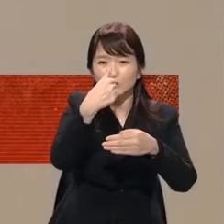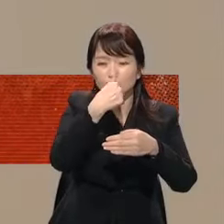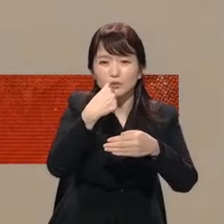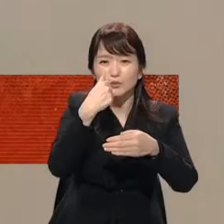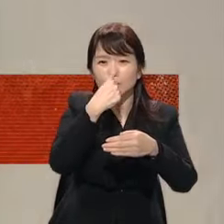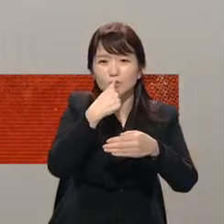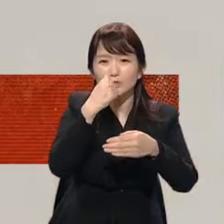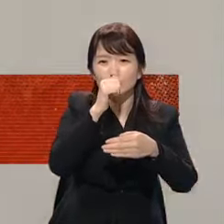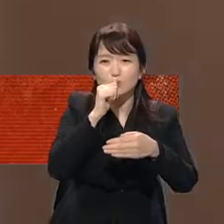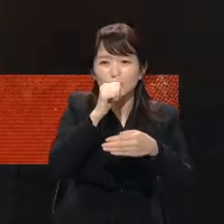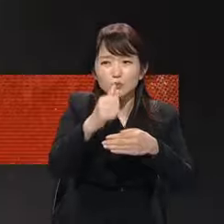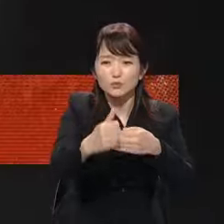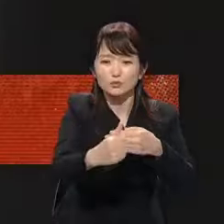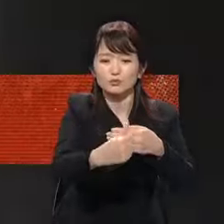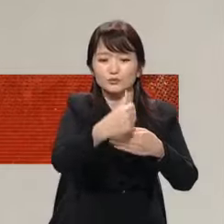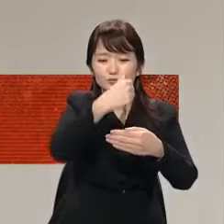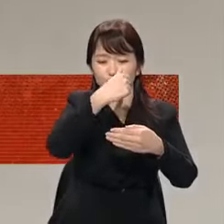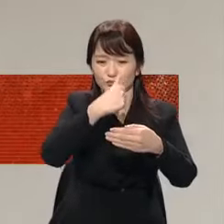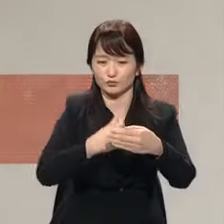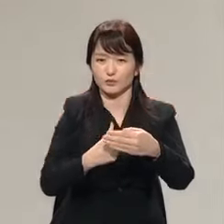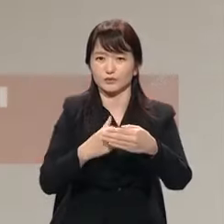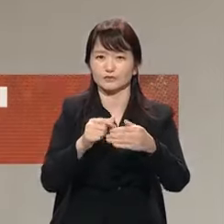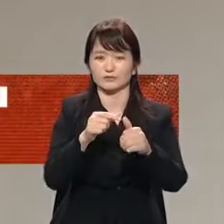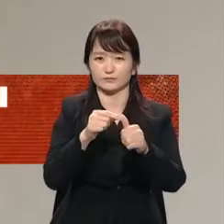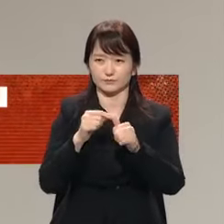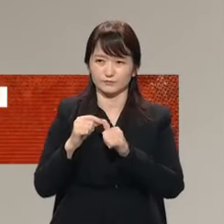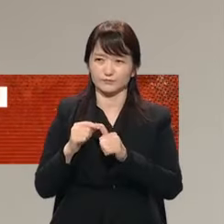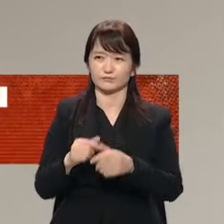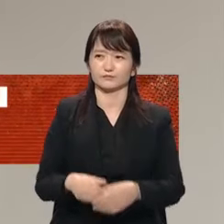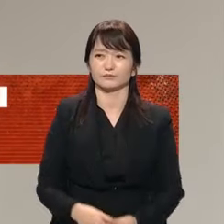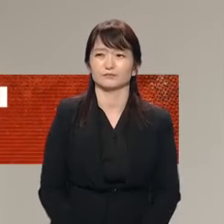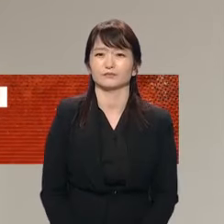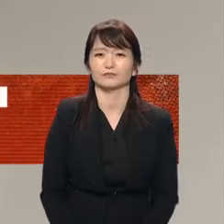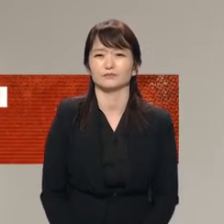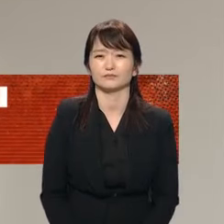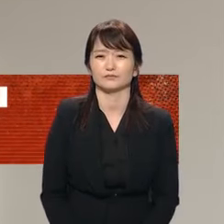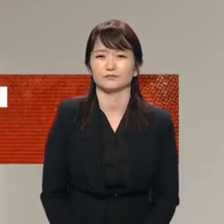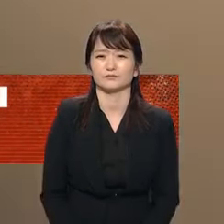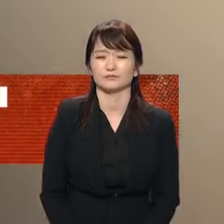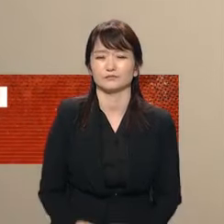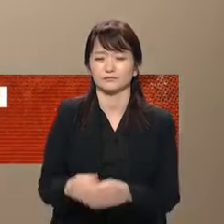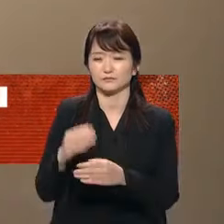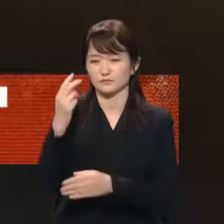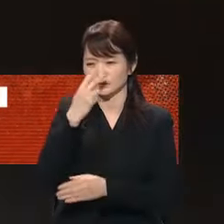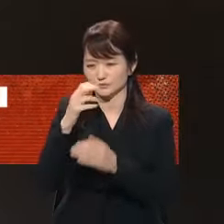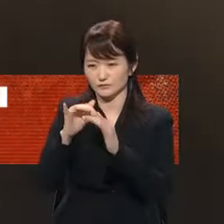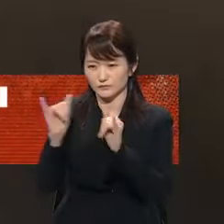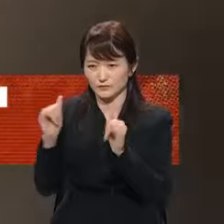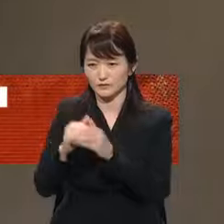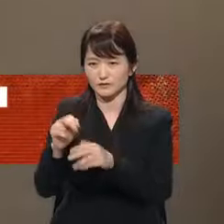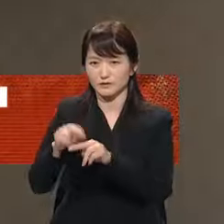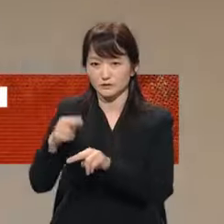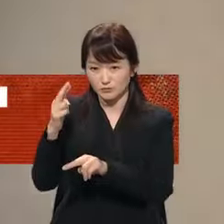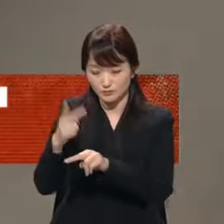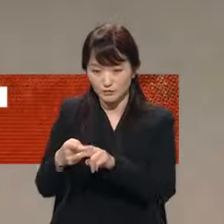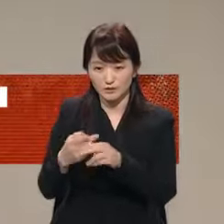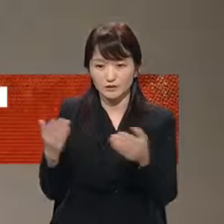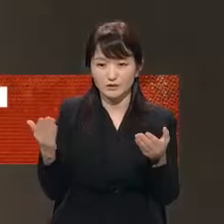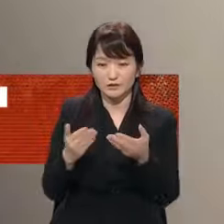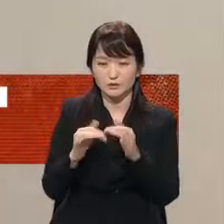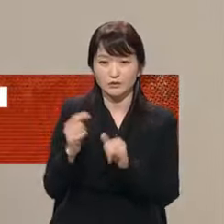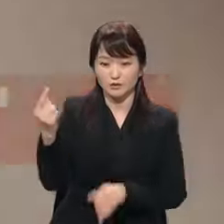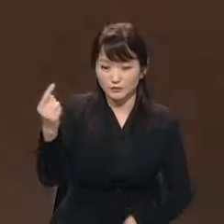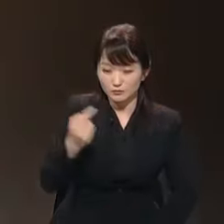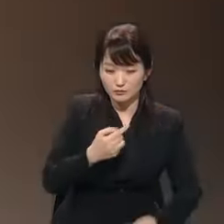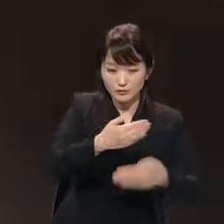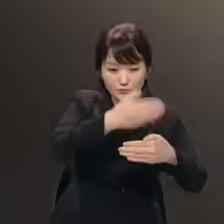양벽이 힘겹게 빠져나올 수 있었습니다. 어우, 양벽이. 어우. 네, 보호자가 집을 비운 사이에요. 공사하러 왔던 인부들이 벽